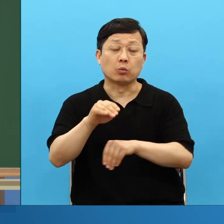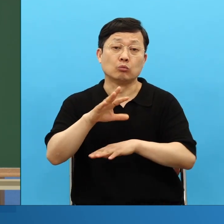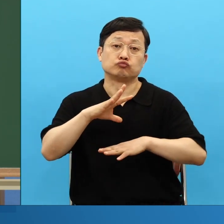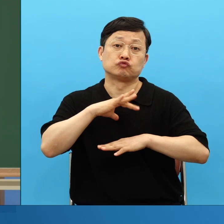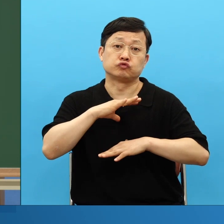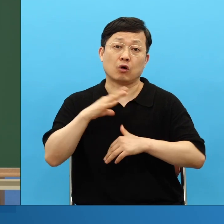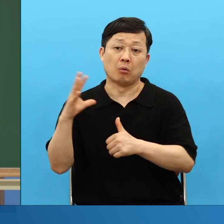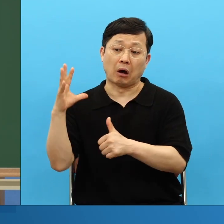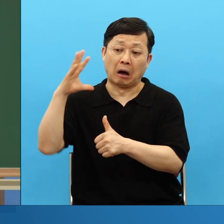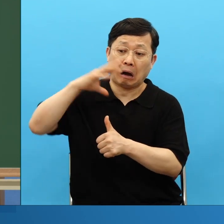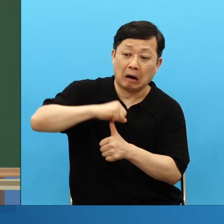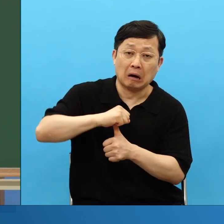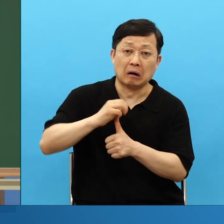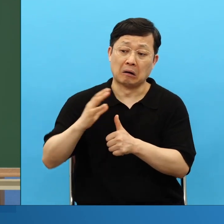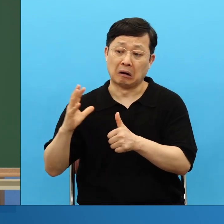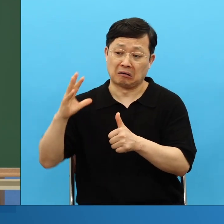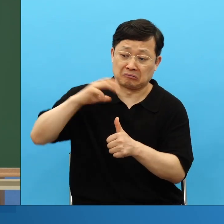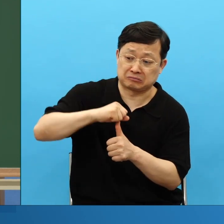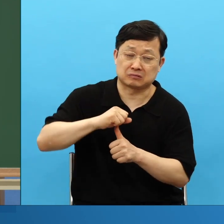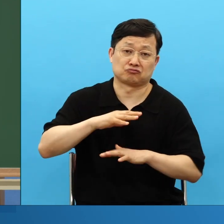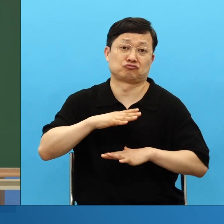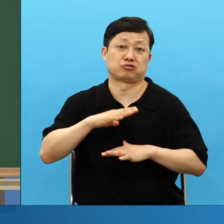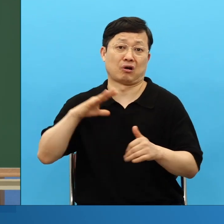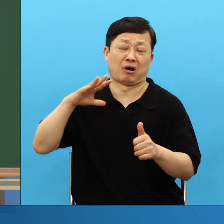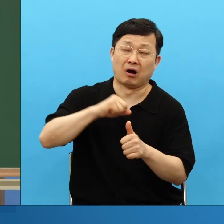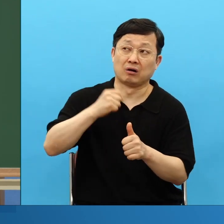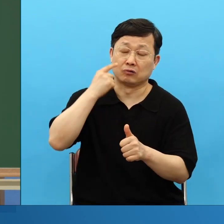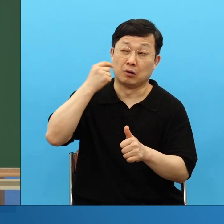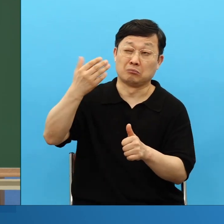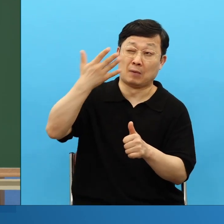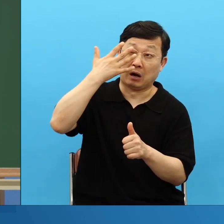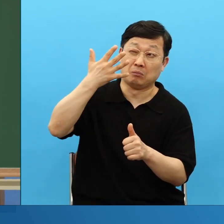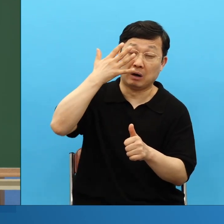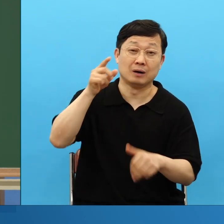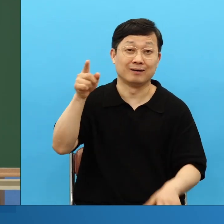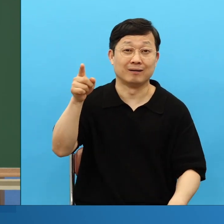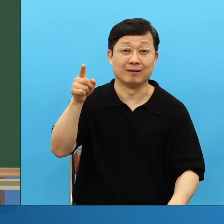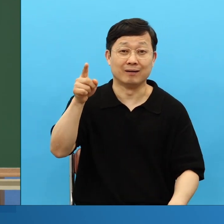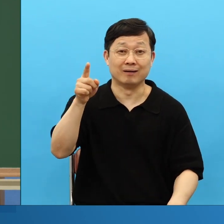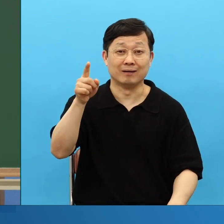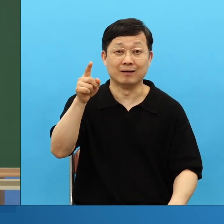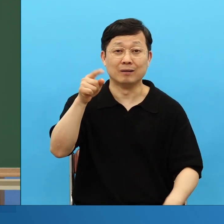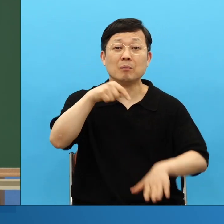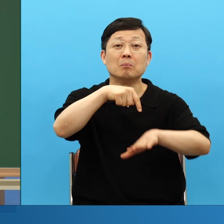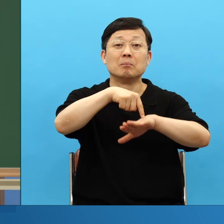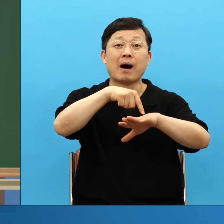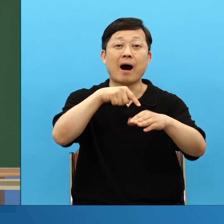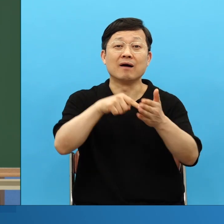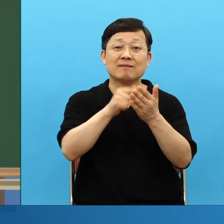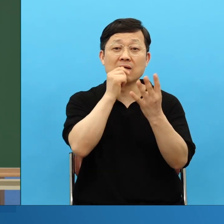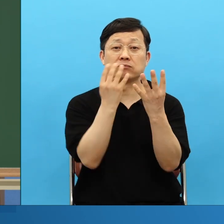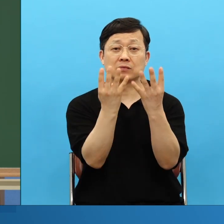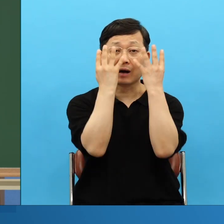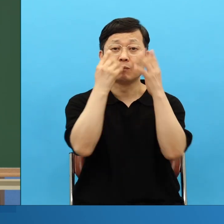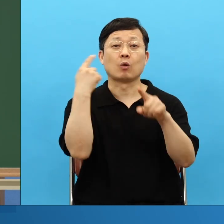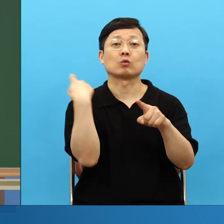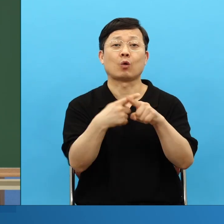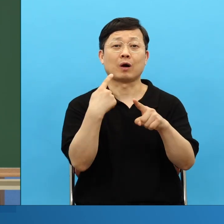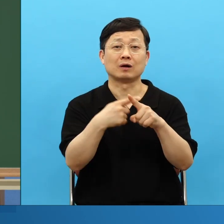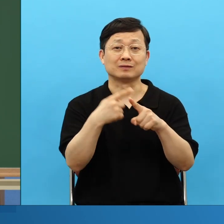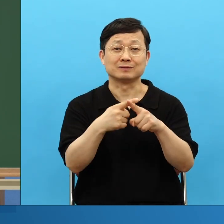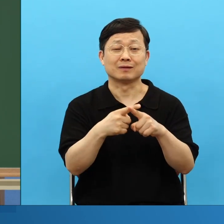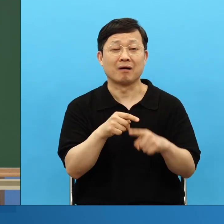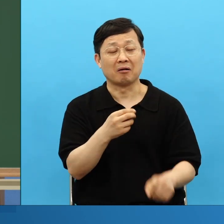상태를 저는 봅니다. 감옥에 들어가지 않았는데 마음의 감옥에 다 갇혀있는 그런 부분들을 저는 이제 보고